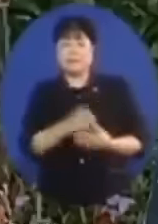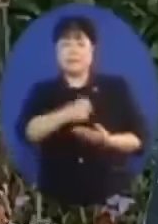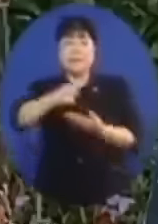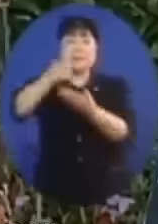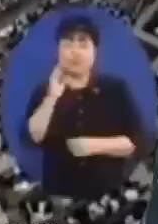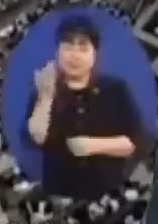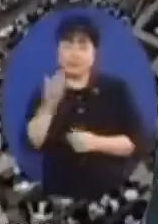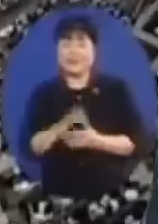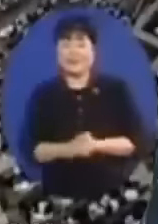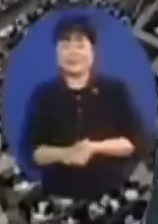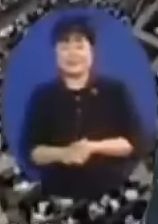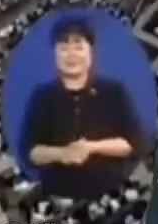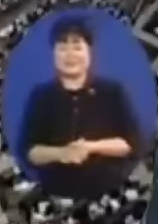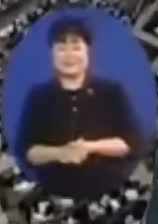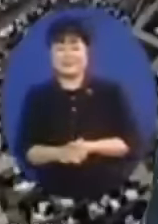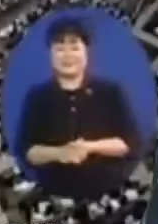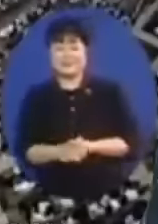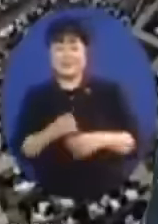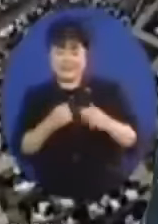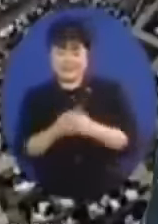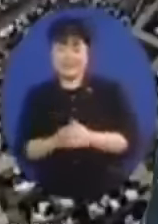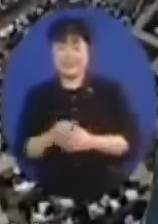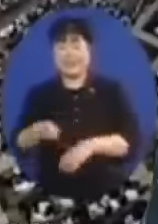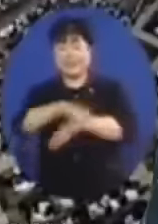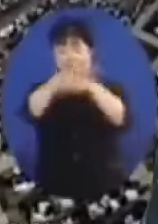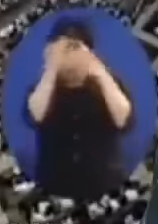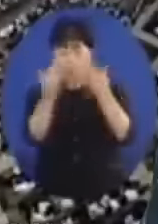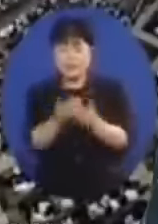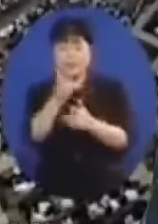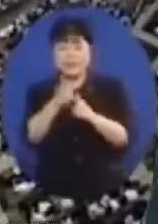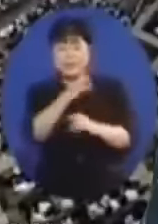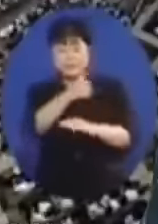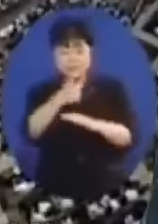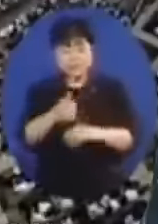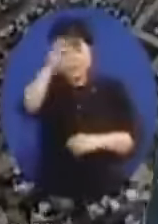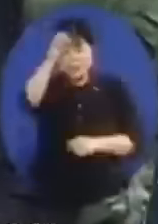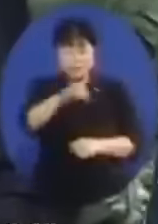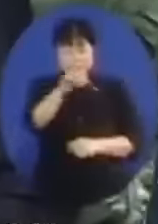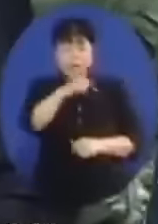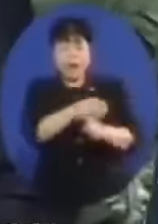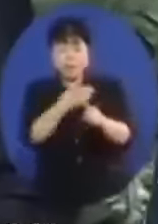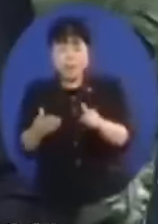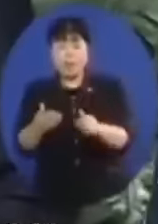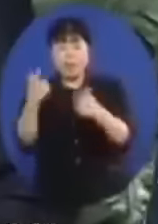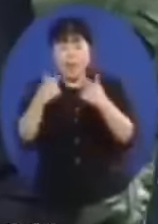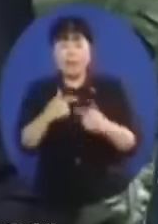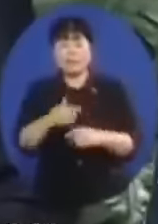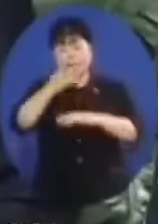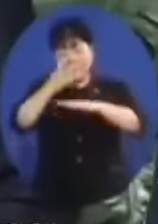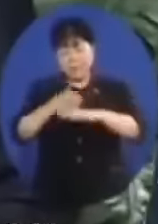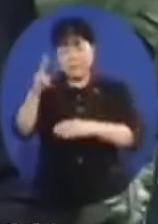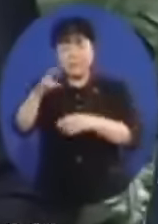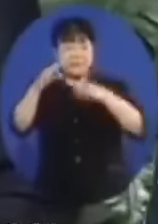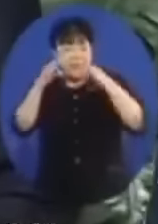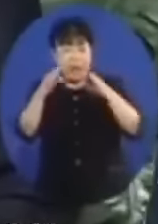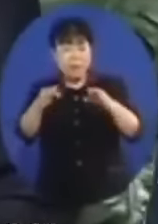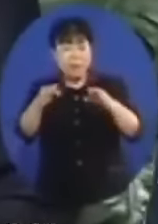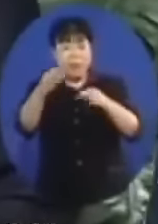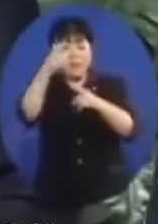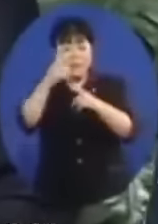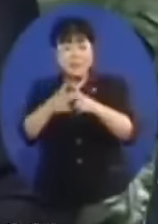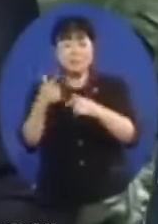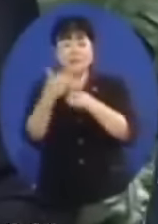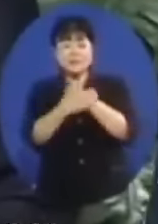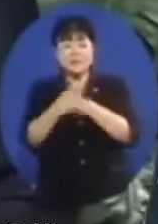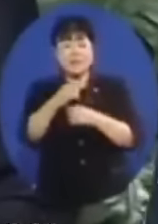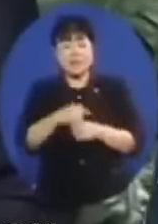받아주신 것입니다. 그러므로 우리가 다 예수 그리스도의 십자가의 보혈을 항상 감사하고 찬양하며 예수